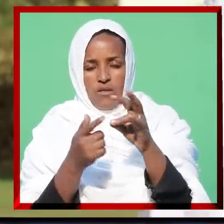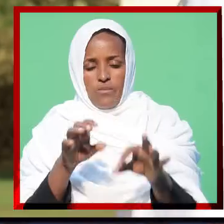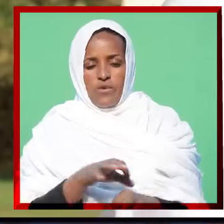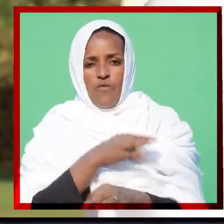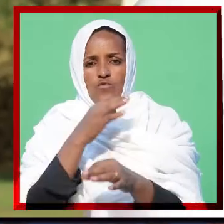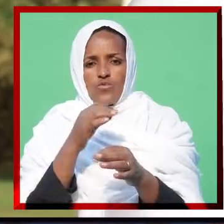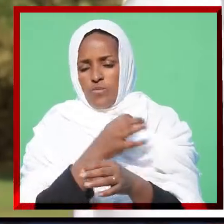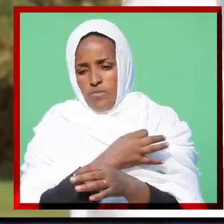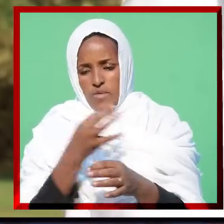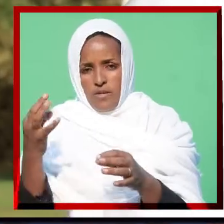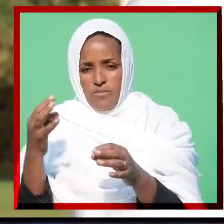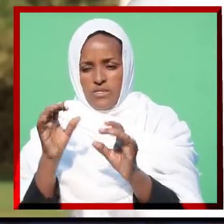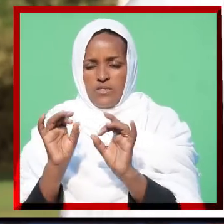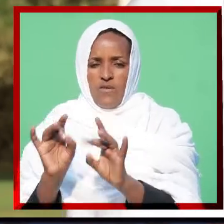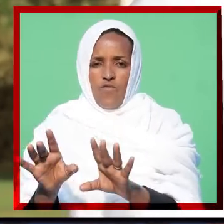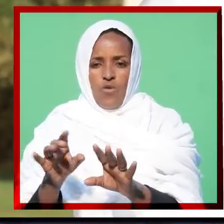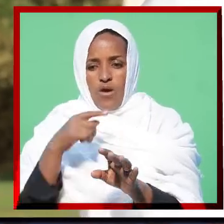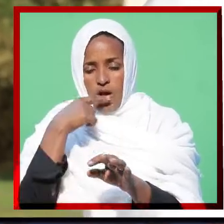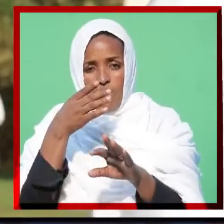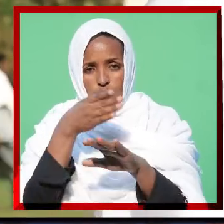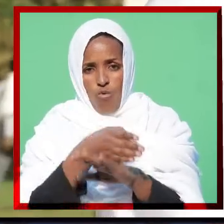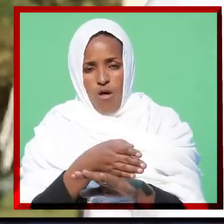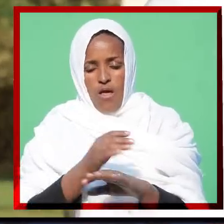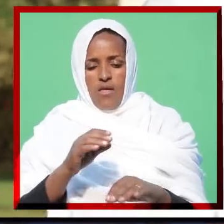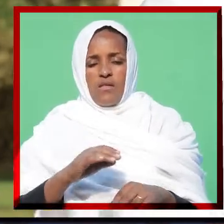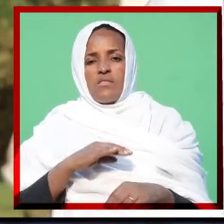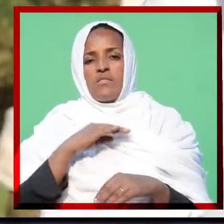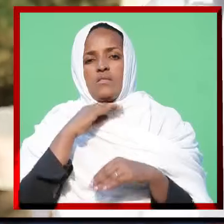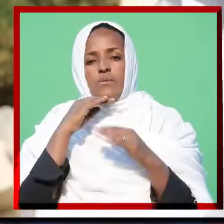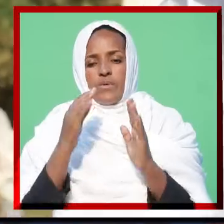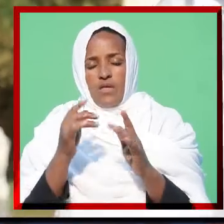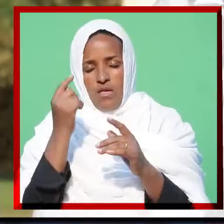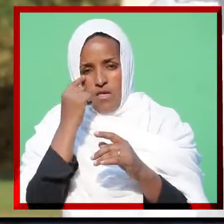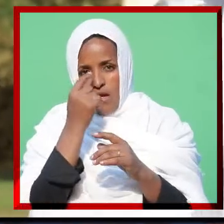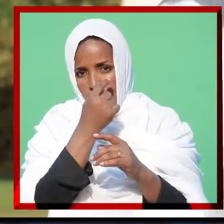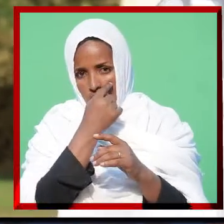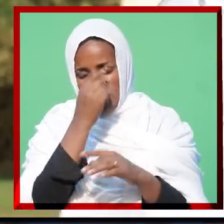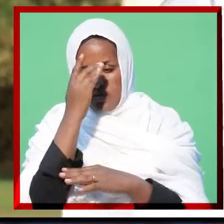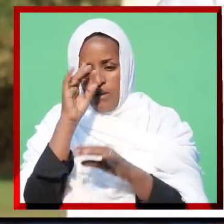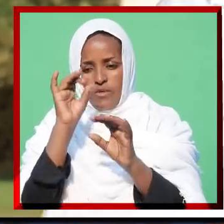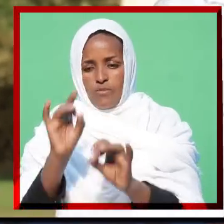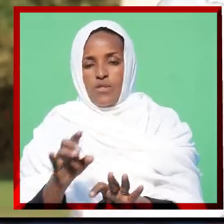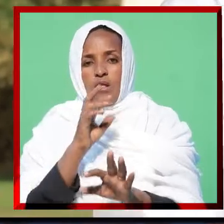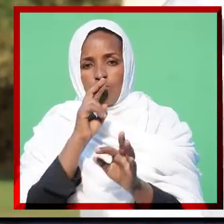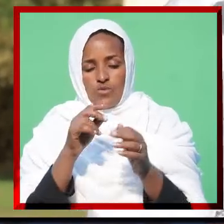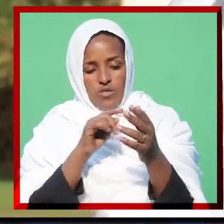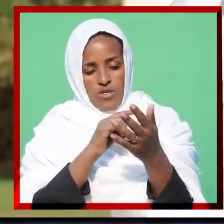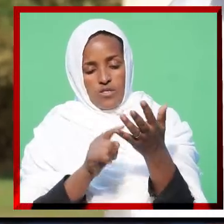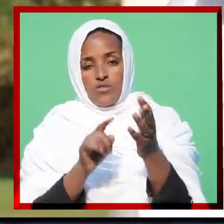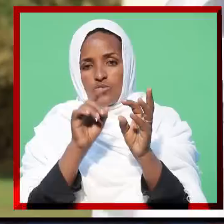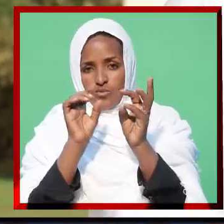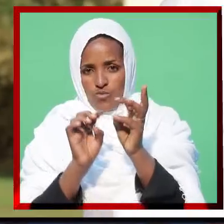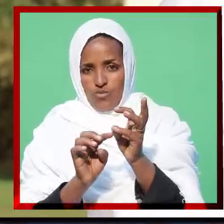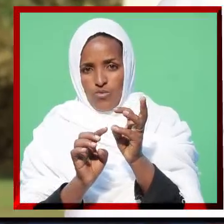ነፍሱ አጥብቃ ትጸየፈዋለች ካለ በኋላ ትዕቢተኛ አይን እግዚአብሔር የሚጠላቸው ናቸው። እንግዲህ እነዚህ 6ቱ